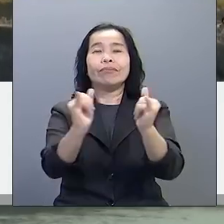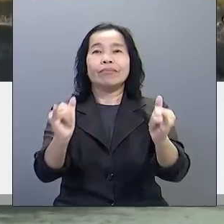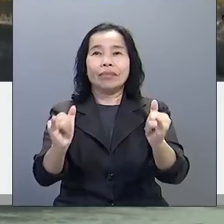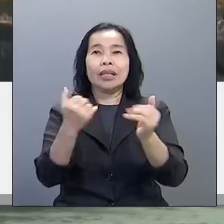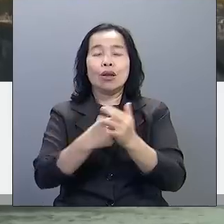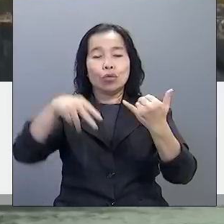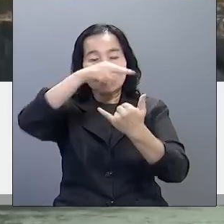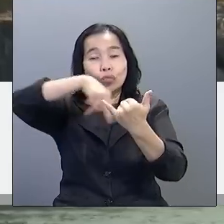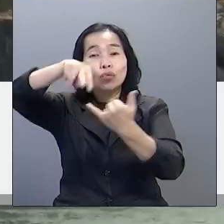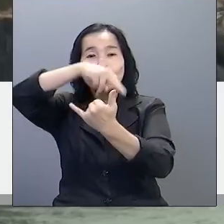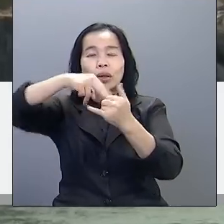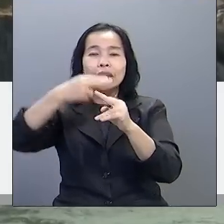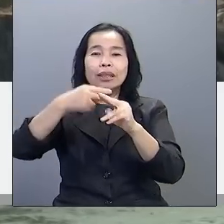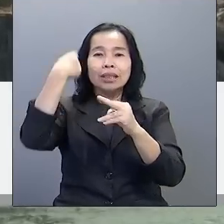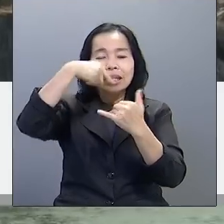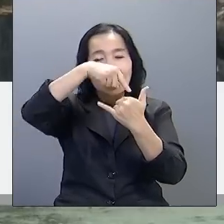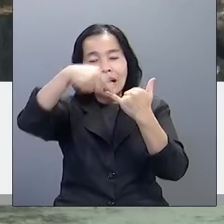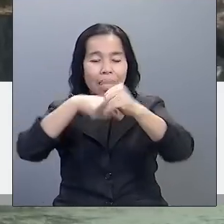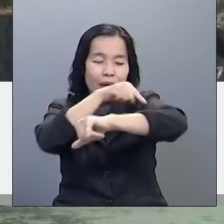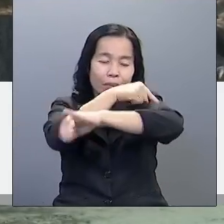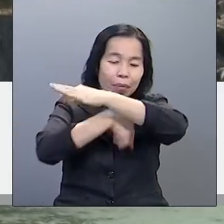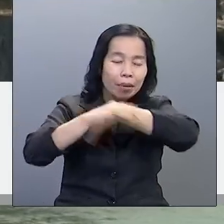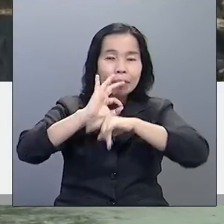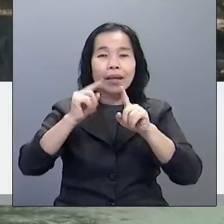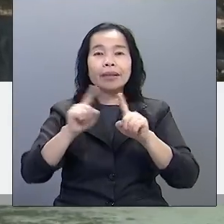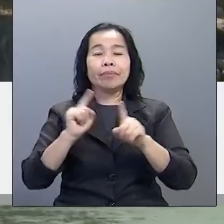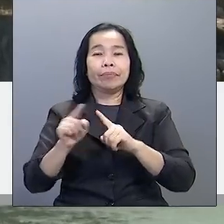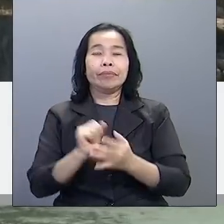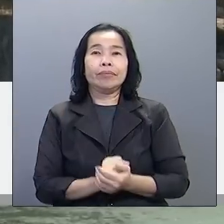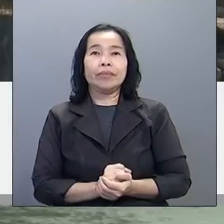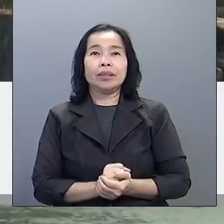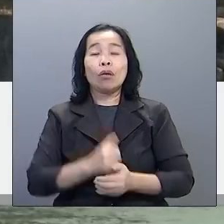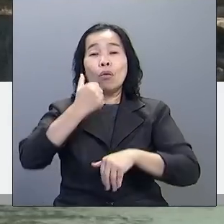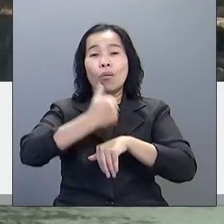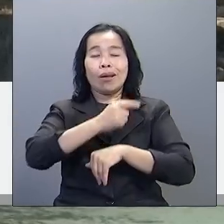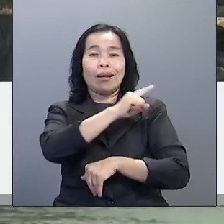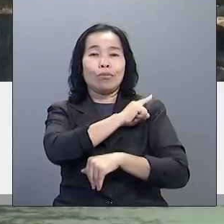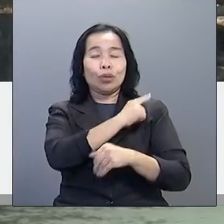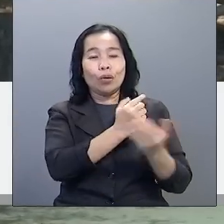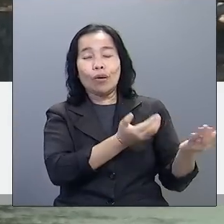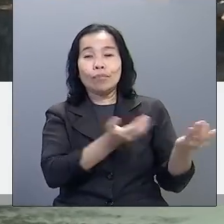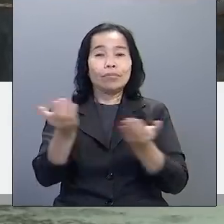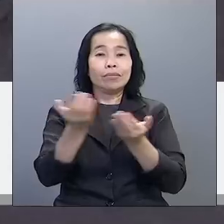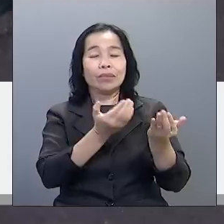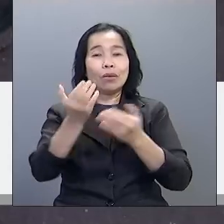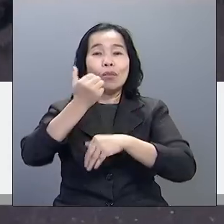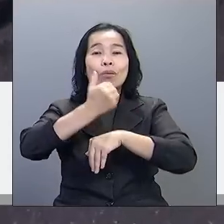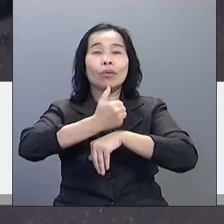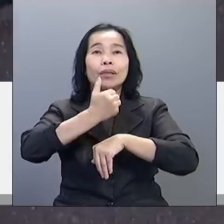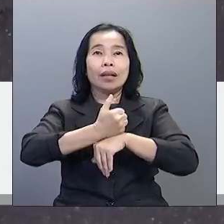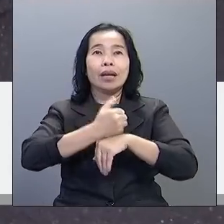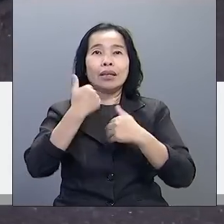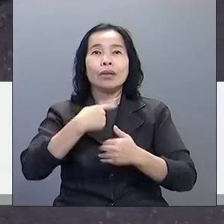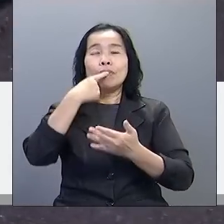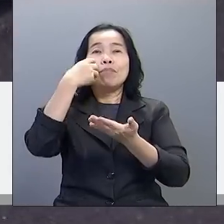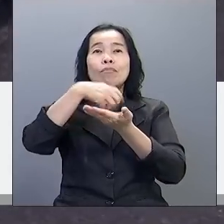ขั้นตอนการชันสูตรศพต่อไปครับนายเอกพลบูชาพันธ์หัวหน้าชุดลำเลียงร่างผู้เสียชีวิตจากเหตุเรือหลวงสุโขทัยอับปางเปิดเ